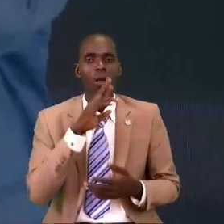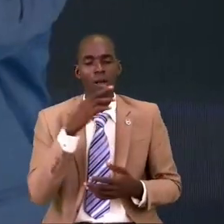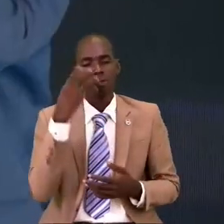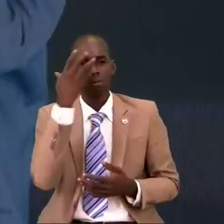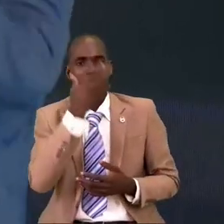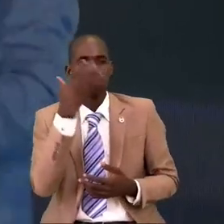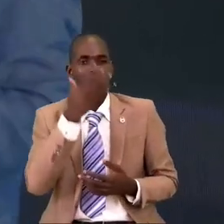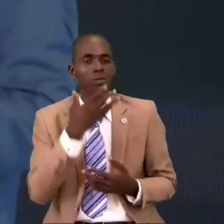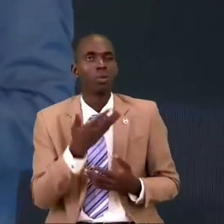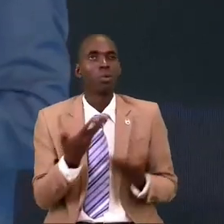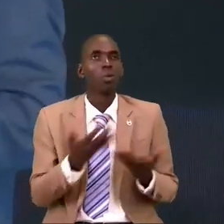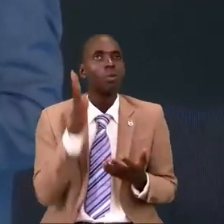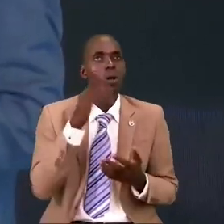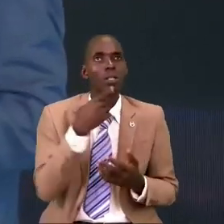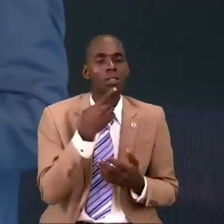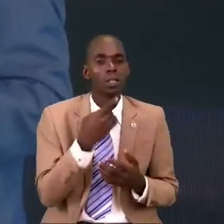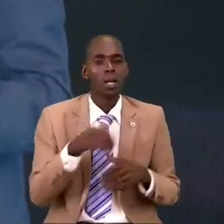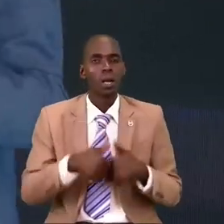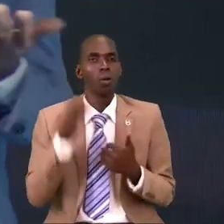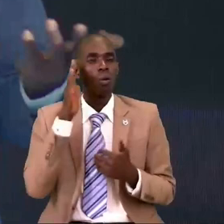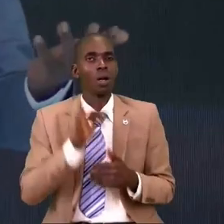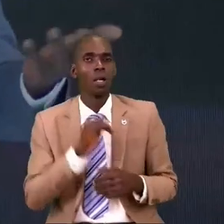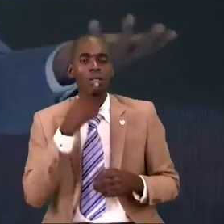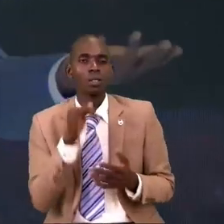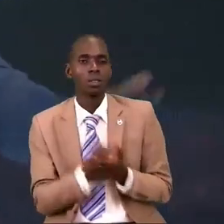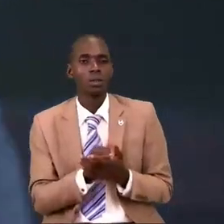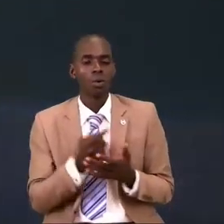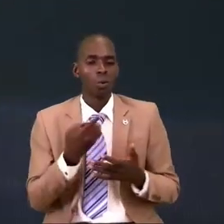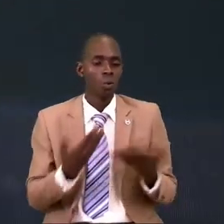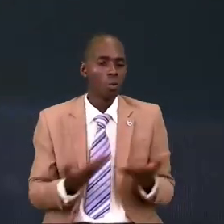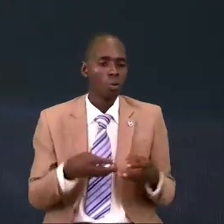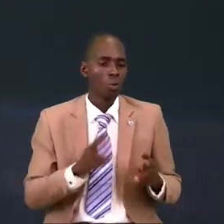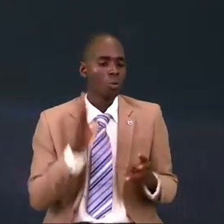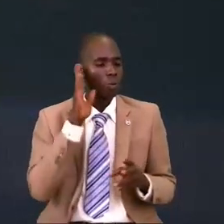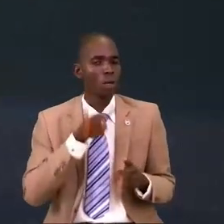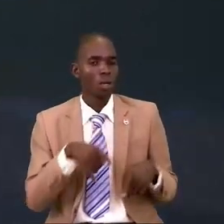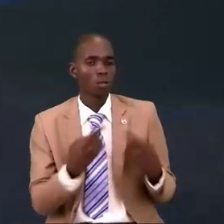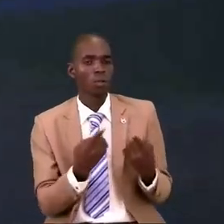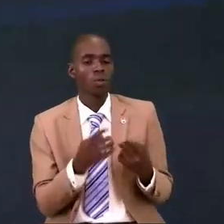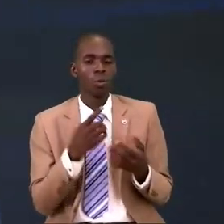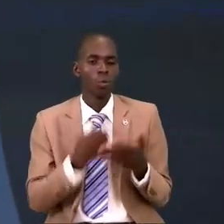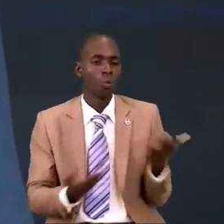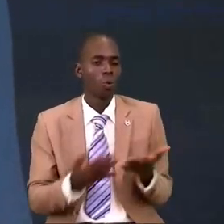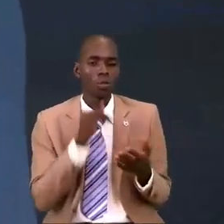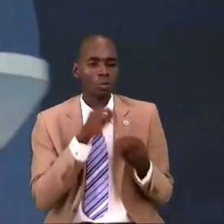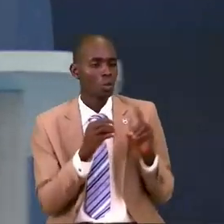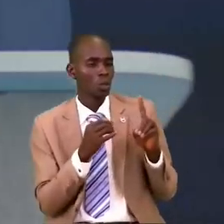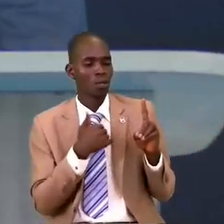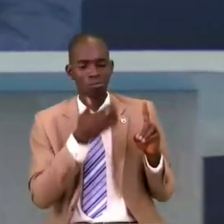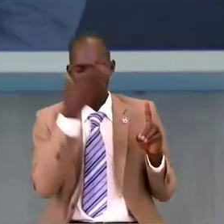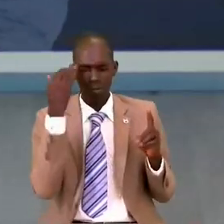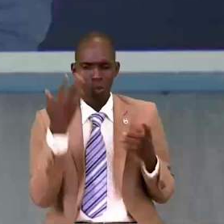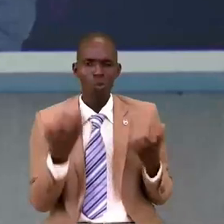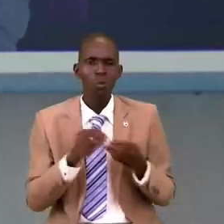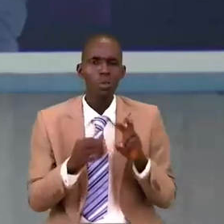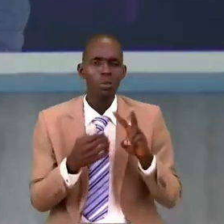aller? Quel est le premier? Ah, j'ai oublié. C'est quoi le deuxième élément? J'ai oublié. Tu es confus parce que tu t'épouvantes.